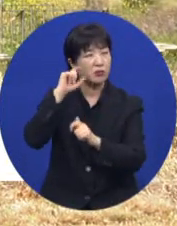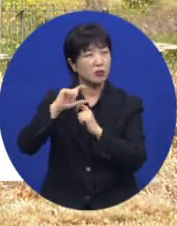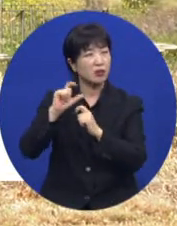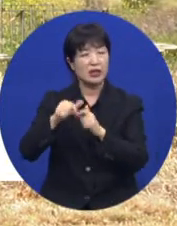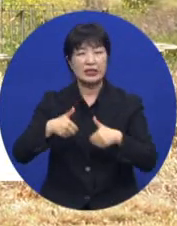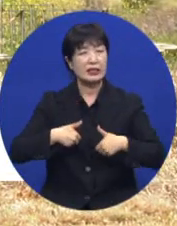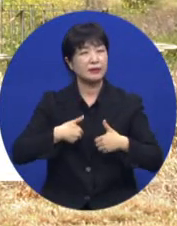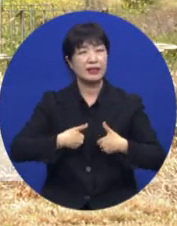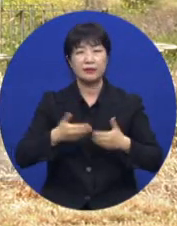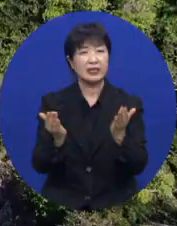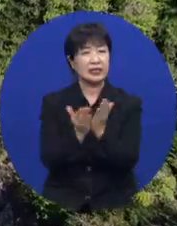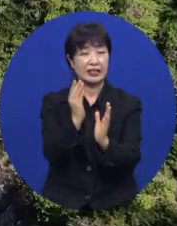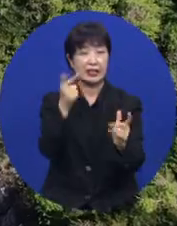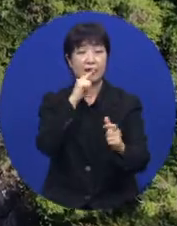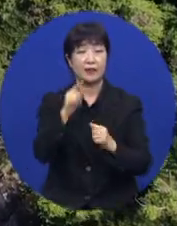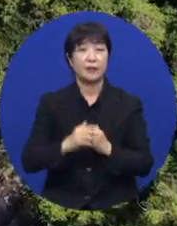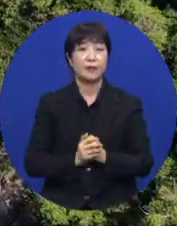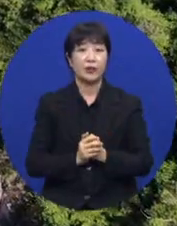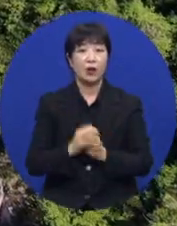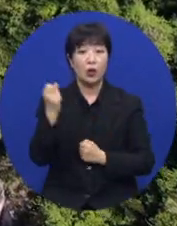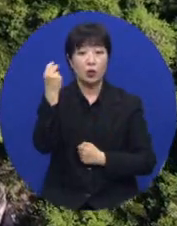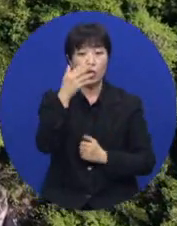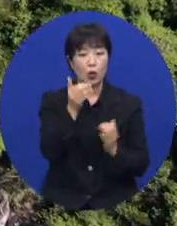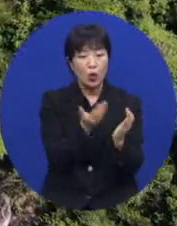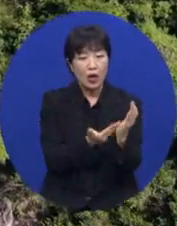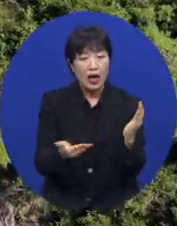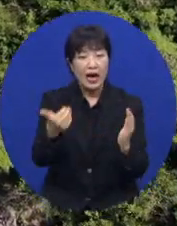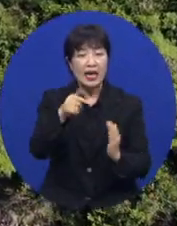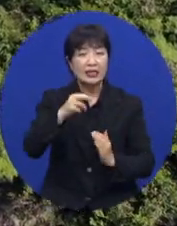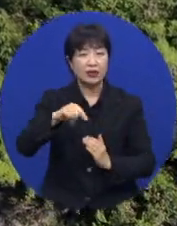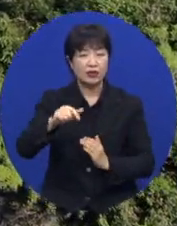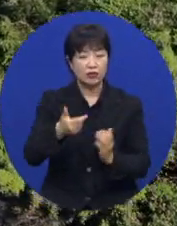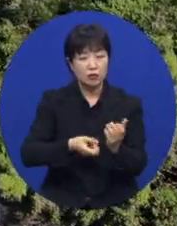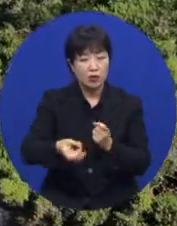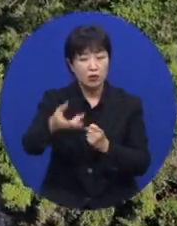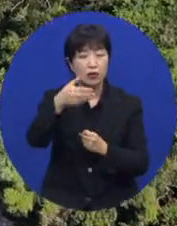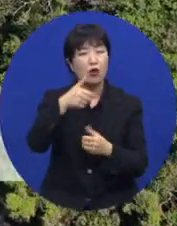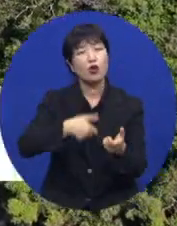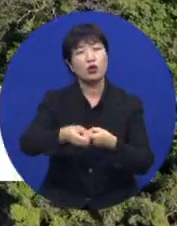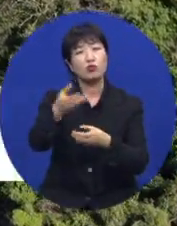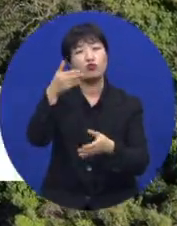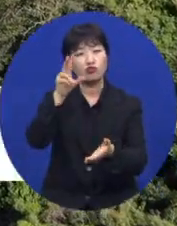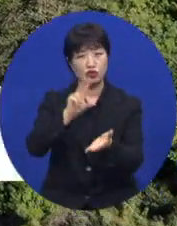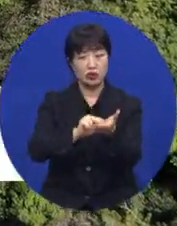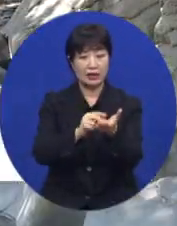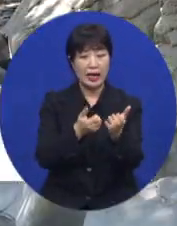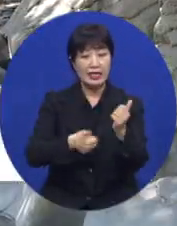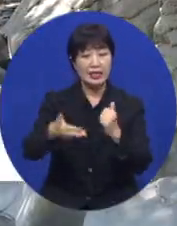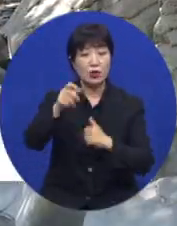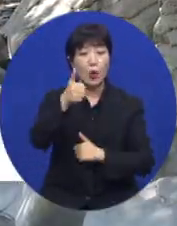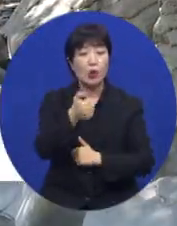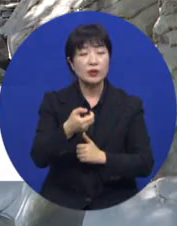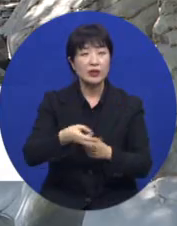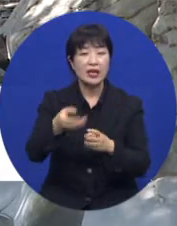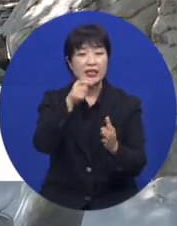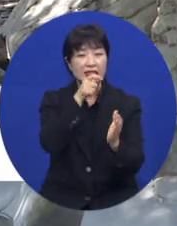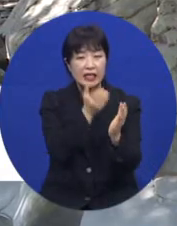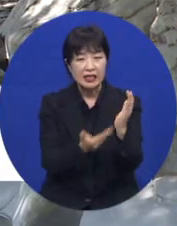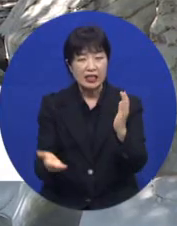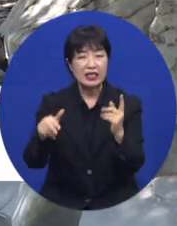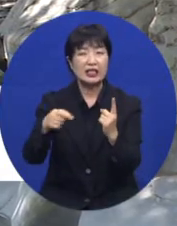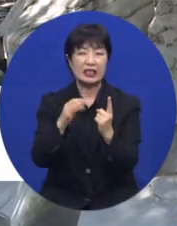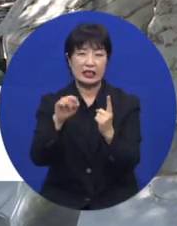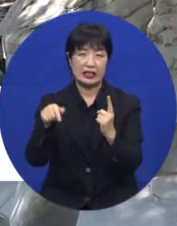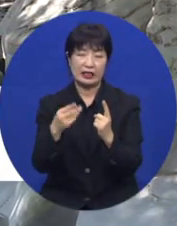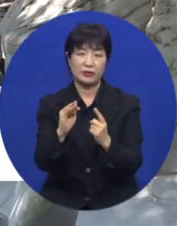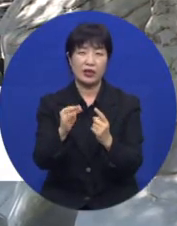특혜란 지적이 나오고 있습니다. 또 하천까지의 이격거리도 문제입니다. 한천 주변 50m는 지하수 보전 1등급